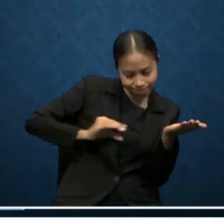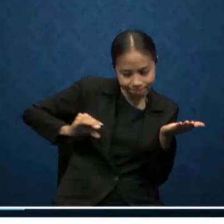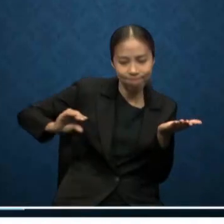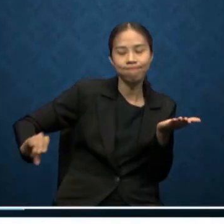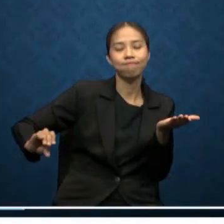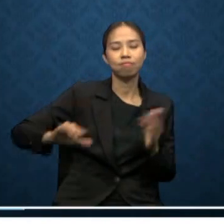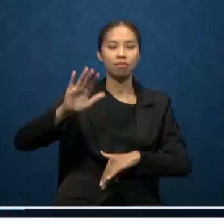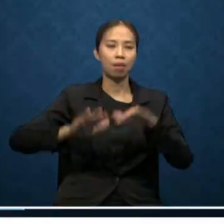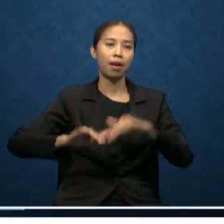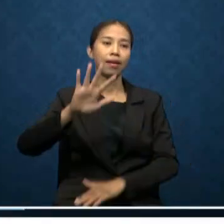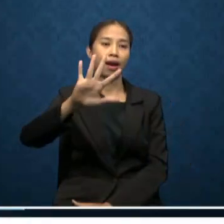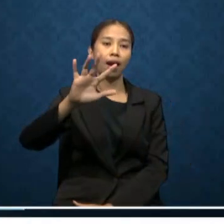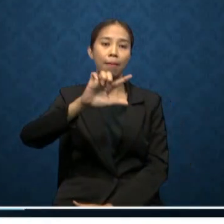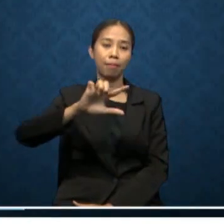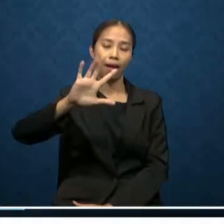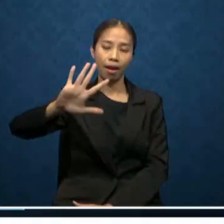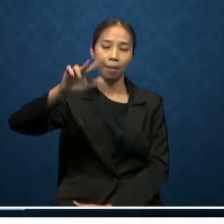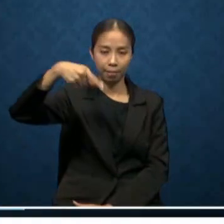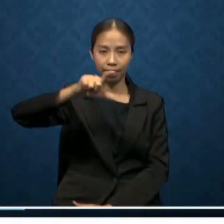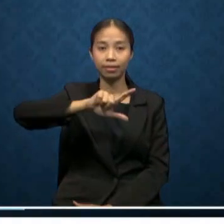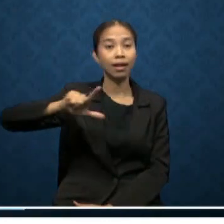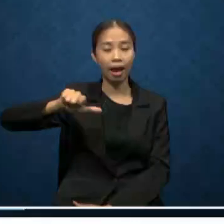5 พัล้านบาทให้กบองคคปสท superior